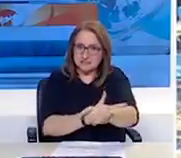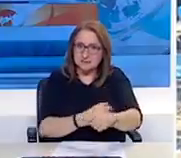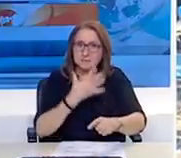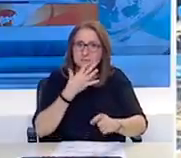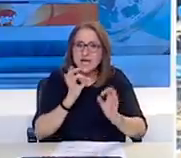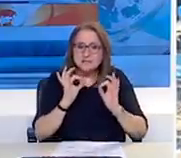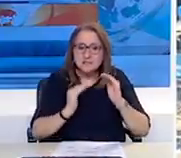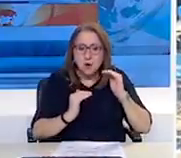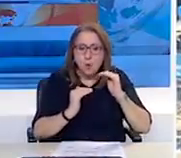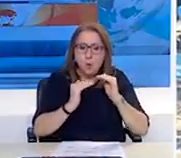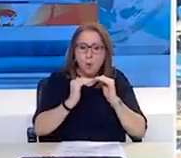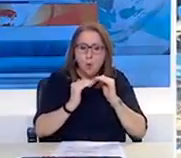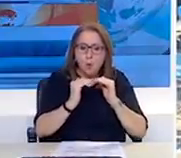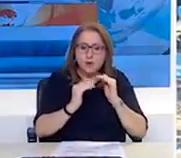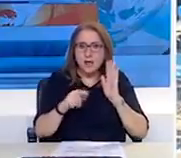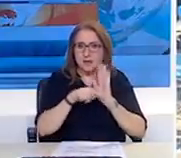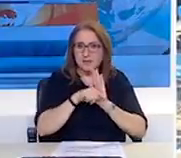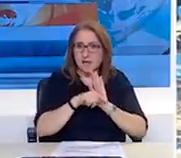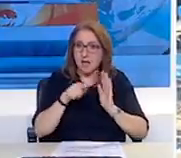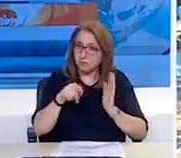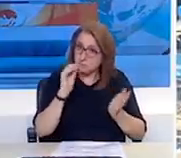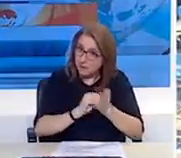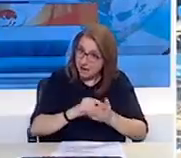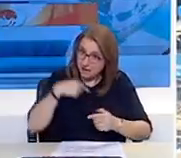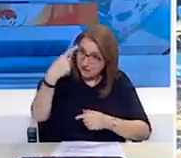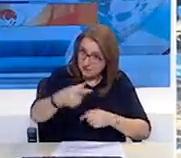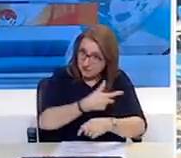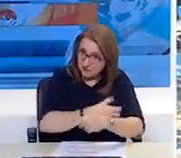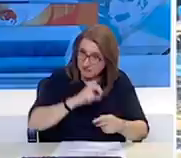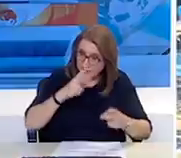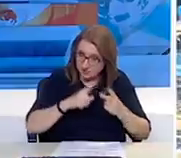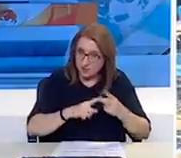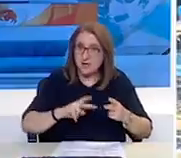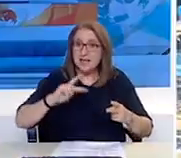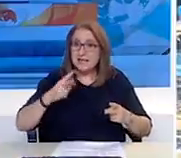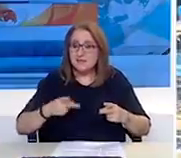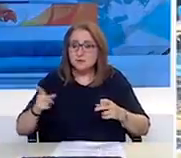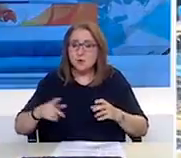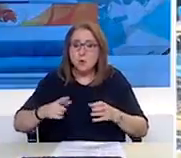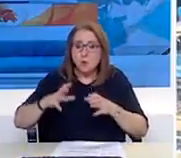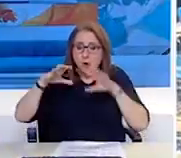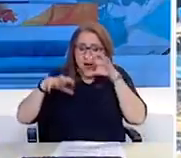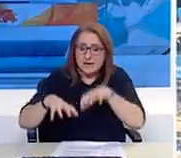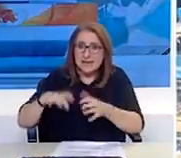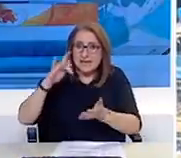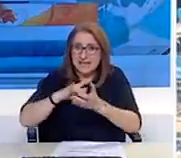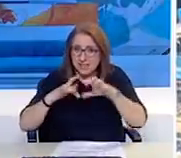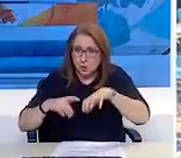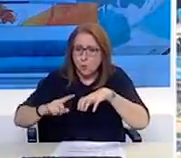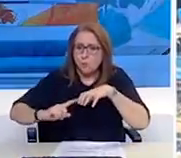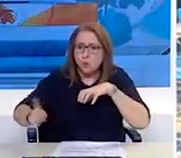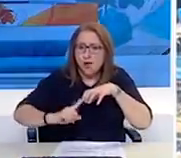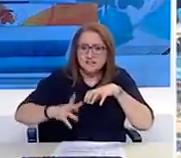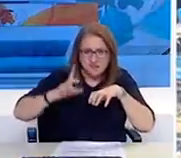στον κύριο Χαρδαλιά, αν γίνεται να εξηγήσει αναλυτικά πώς θα γίνονται οι μετακινήσεις από προάστια σε προάστια, γιατί πολλοί κόσμος δεν έχει καταλάβει και